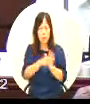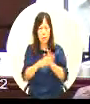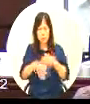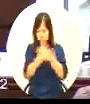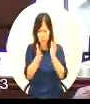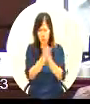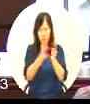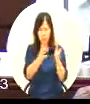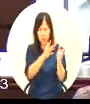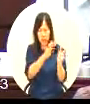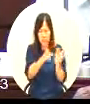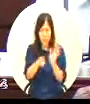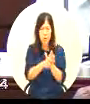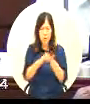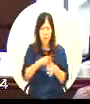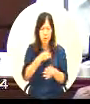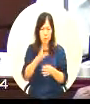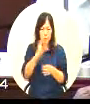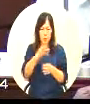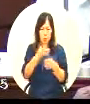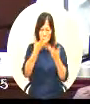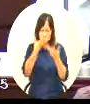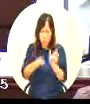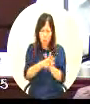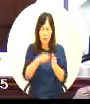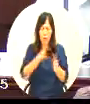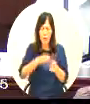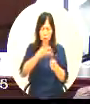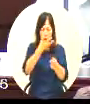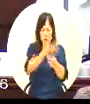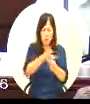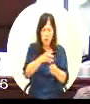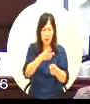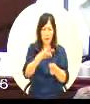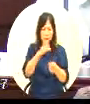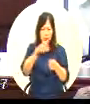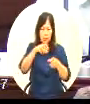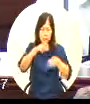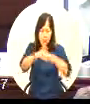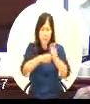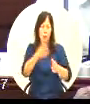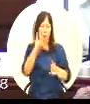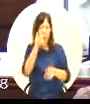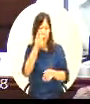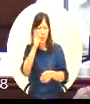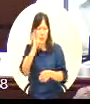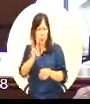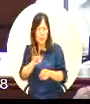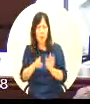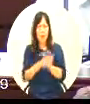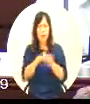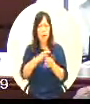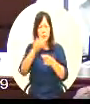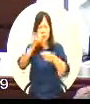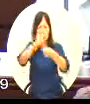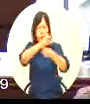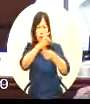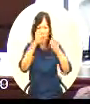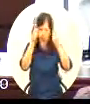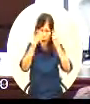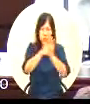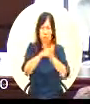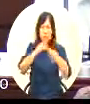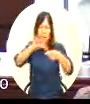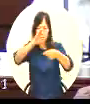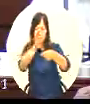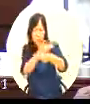问题，密集之后它还车当然就方便了嘛齁。所以往高雄北高雄的部分或者往东